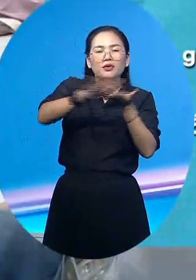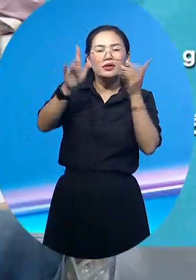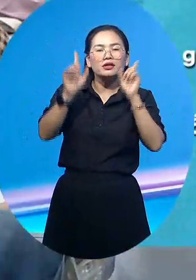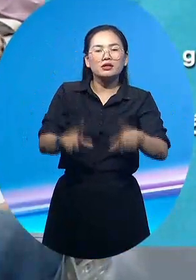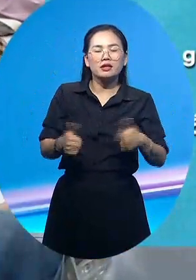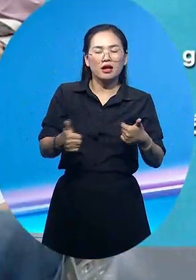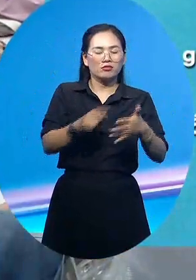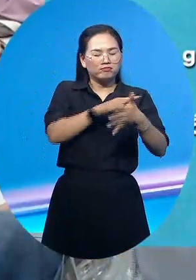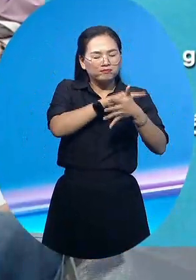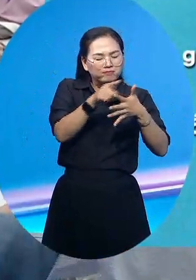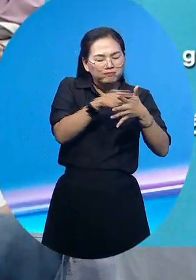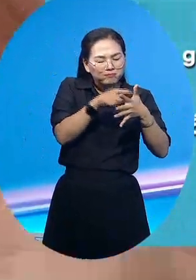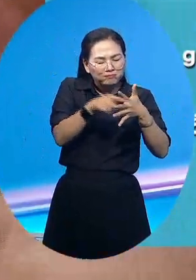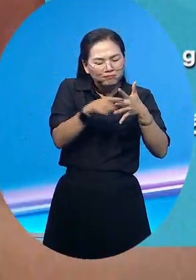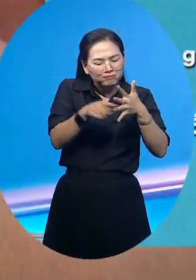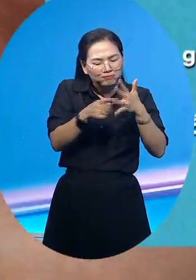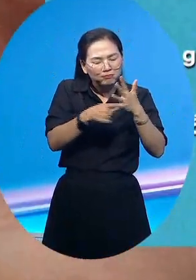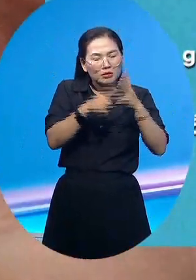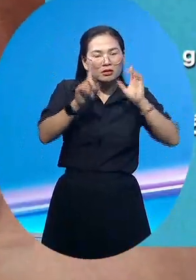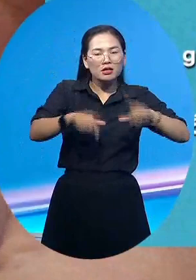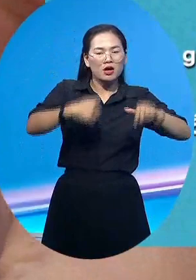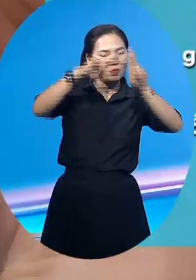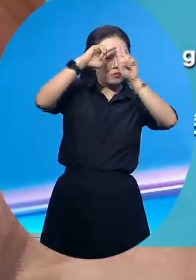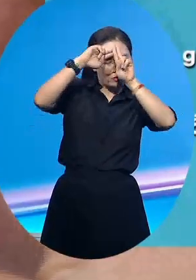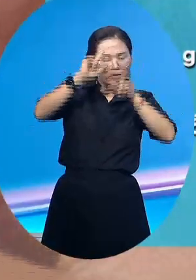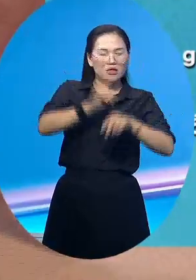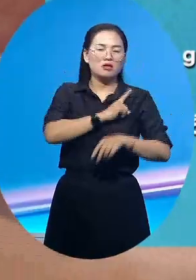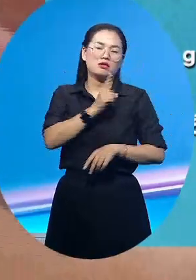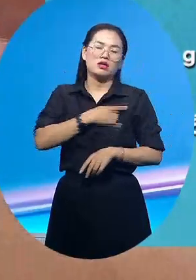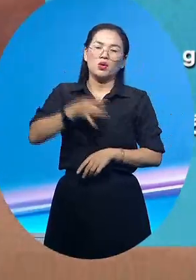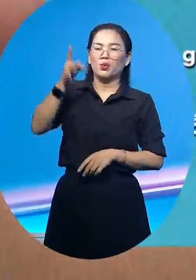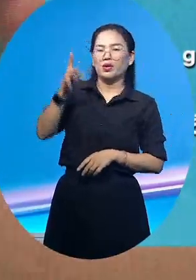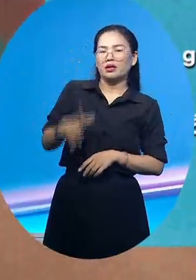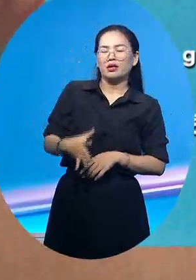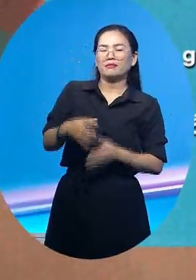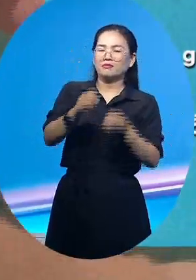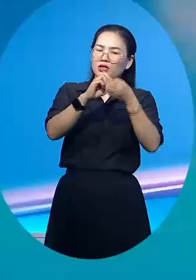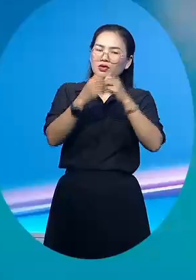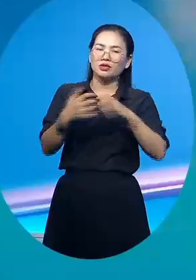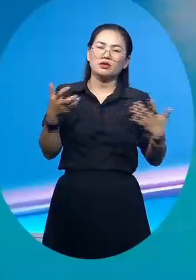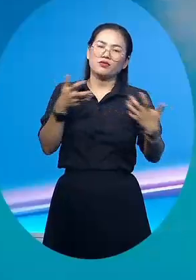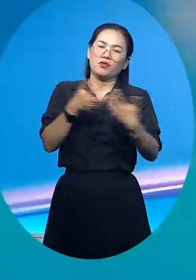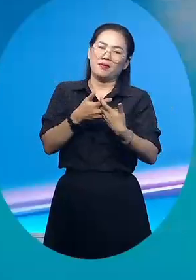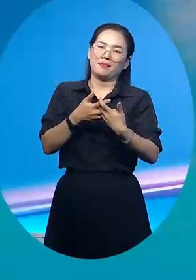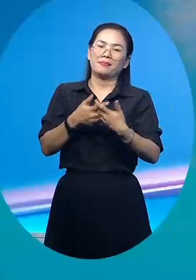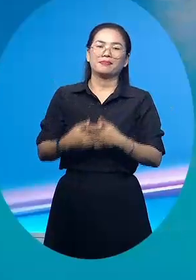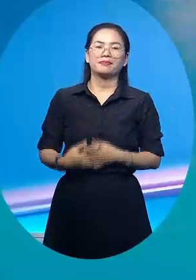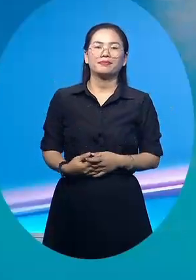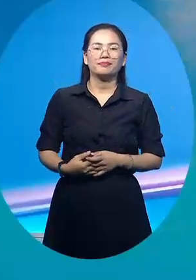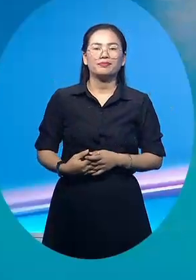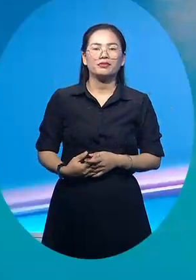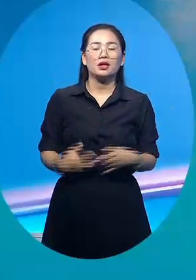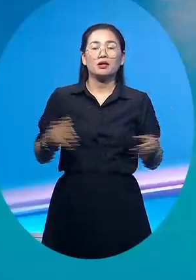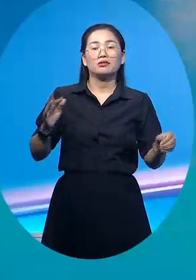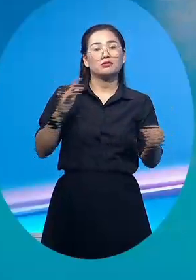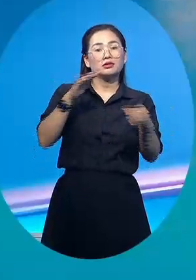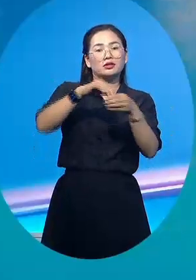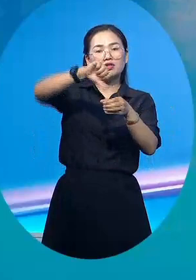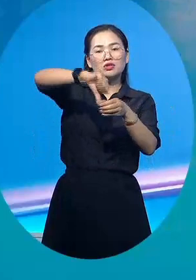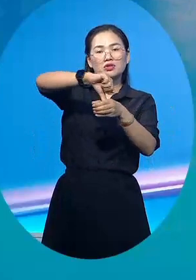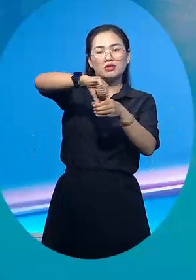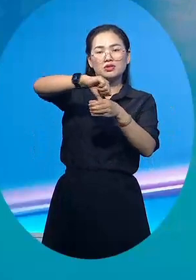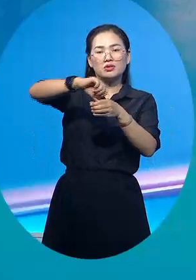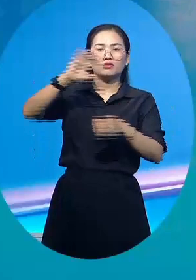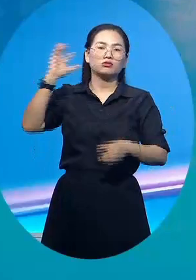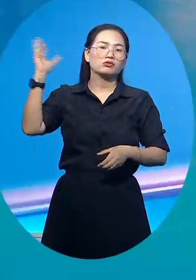vào tình hình cụ thể các bệnh viện được chỉ định sẽ có phương án về tổng số dương điều trị phù hợp tại hội nghị sửa toàn cầu